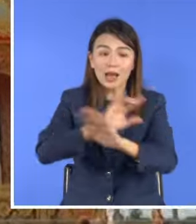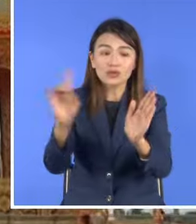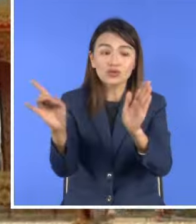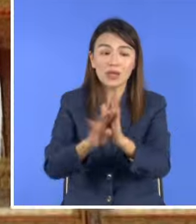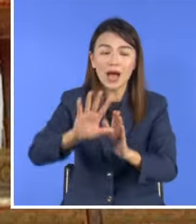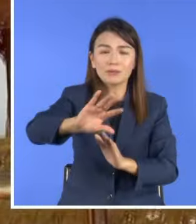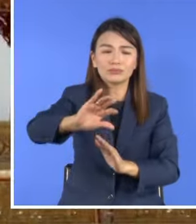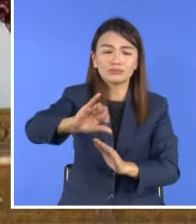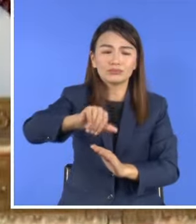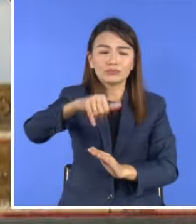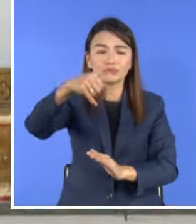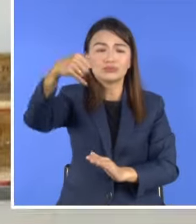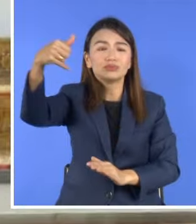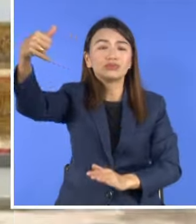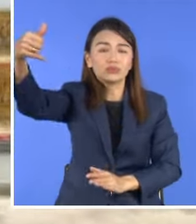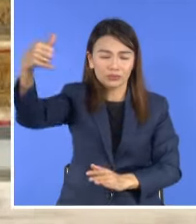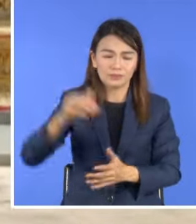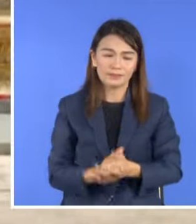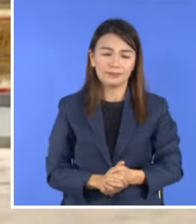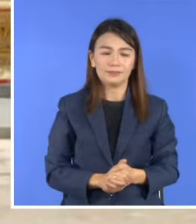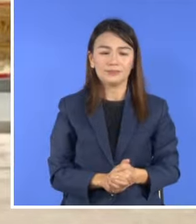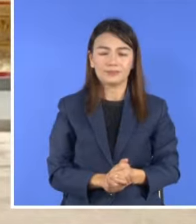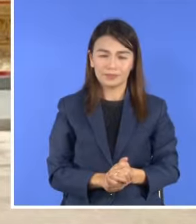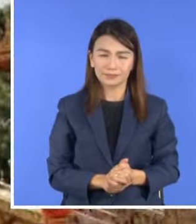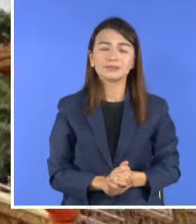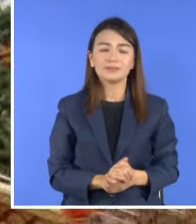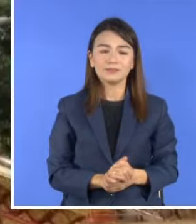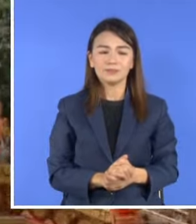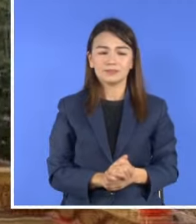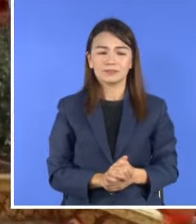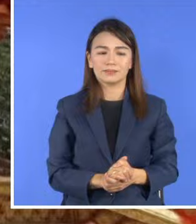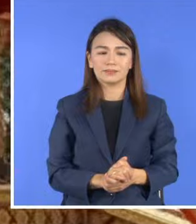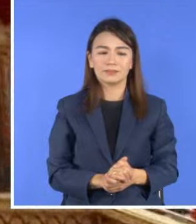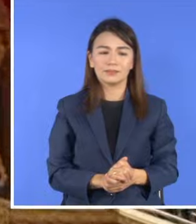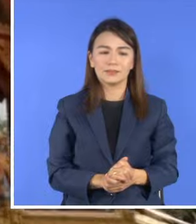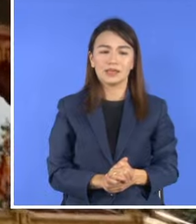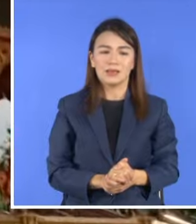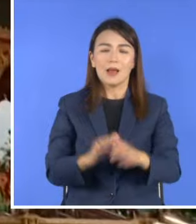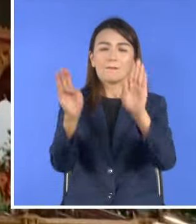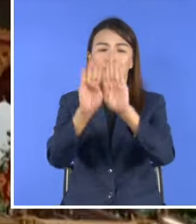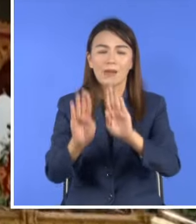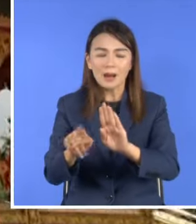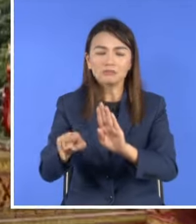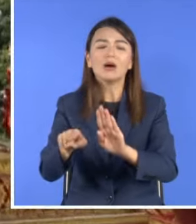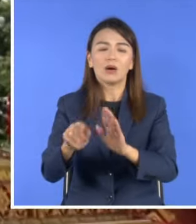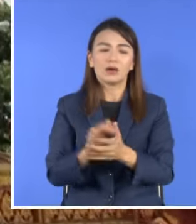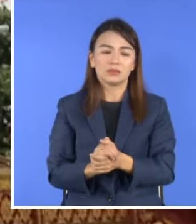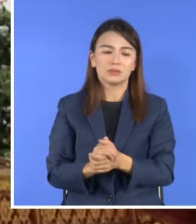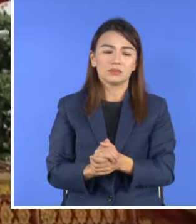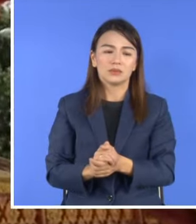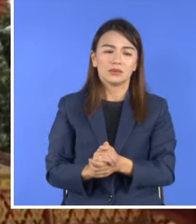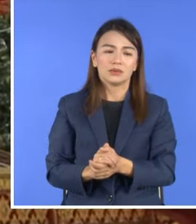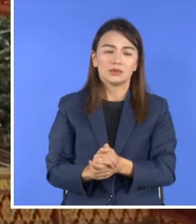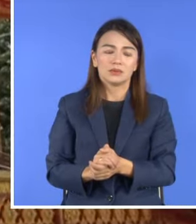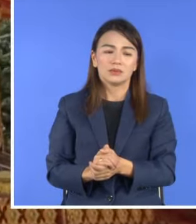เนี้ยเราจะได้ขึ้นสวรรค์วิมานกันและอะไรแบบเนี้ยคุณผู้ชมก็เป็นแบบกุสโลบายเพื่อจะได้ให้เพิ่มลดความไม่